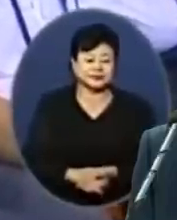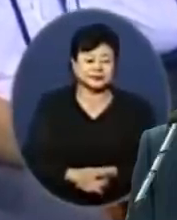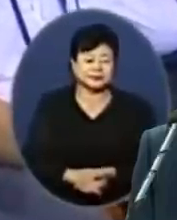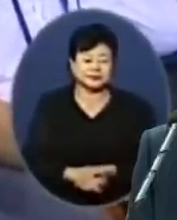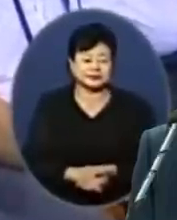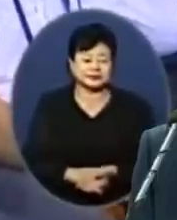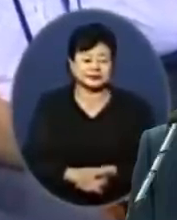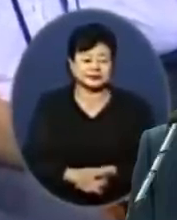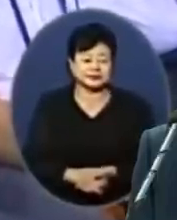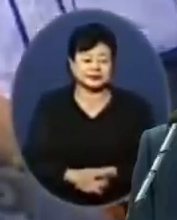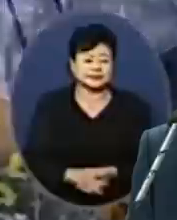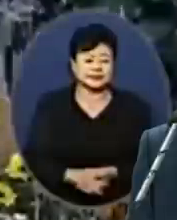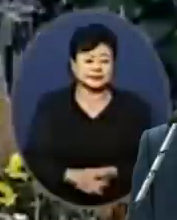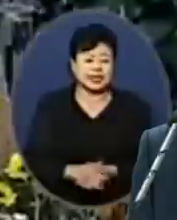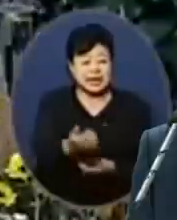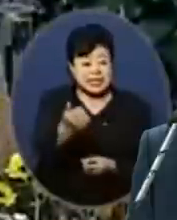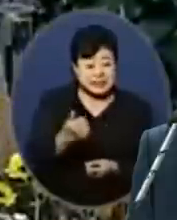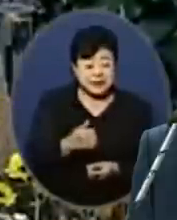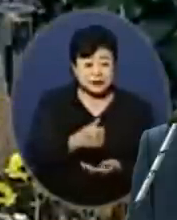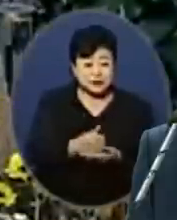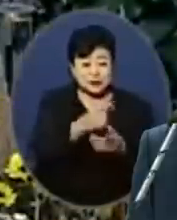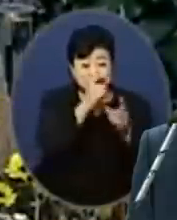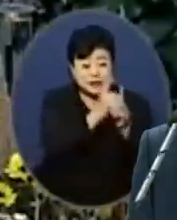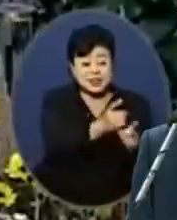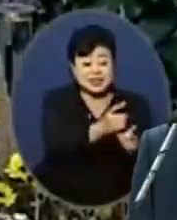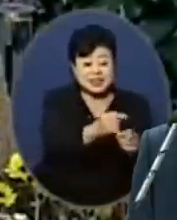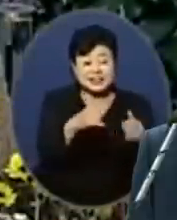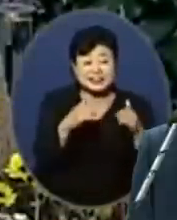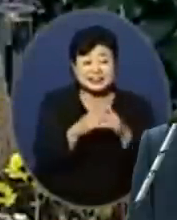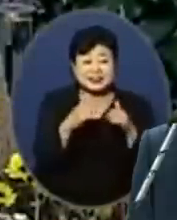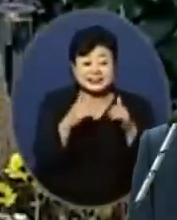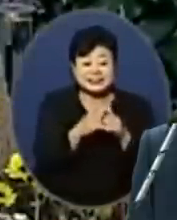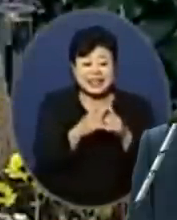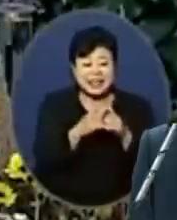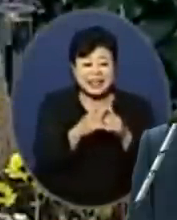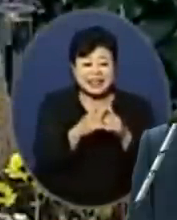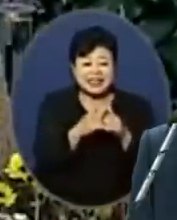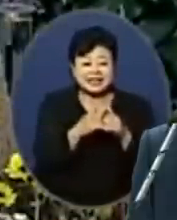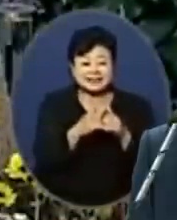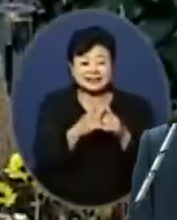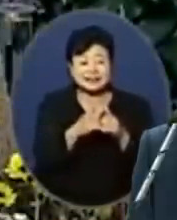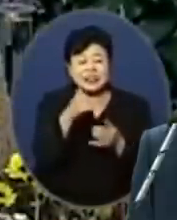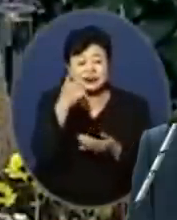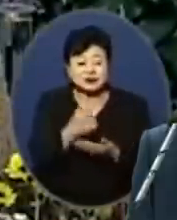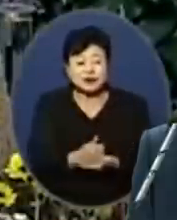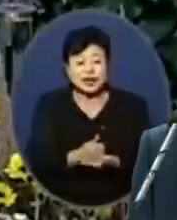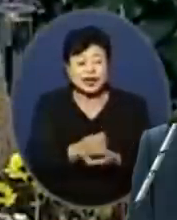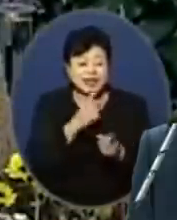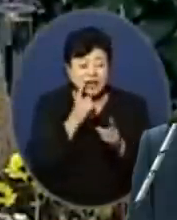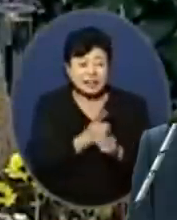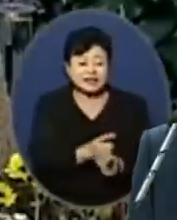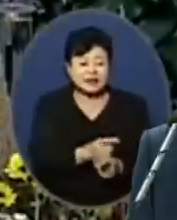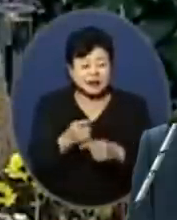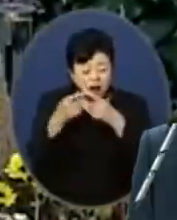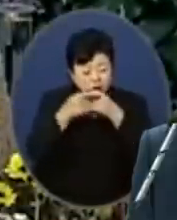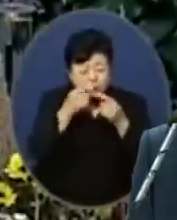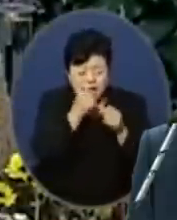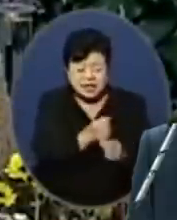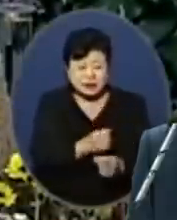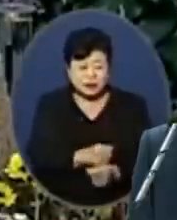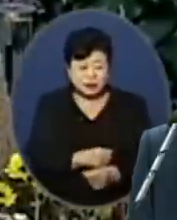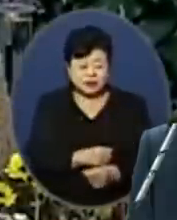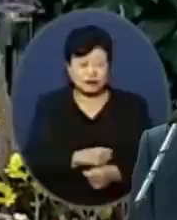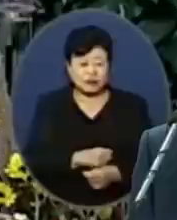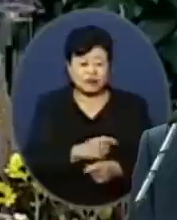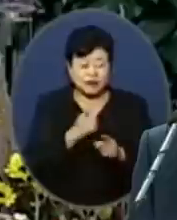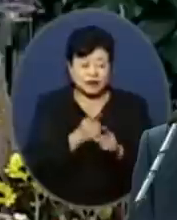그러니 이미 주님이 이겨놓은 전쟁이 이것인 것입니다. 죄를 이겨놓았고 허물을 이겨놓았고 여러분